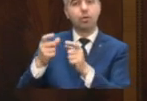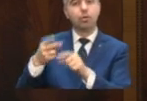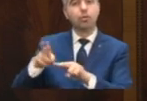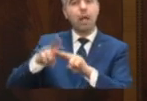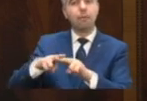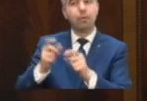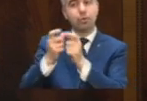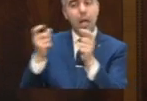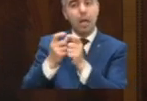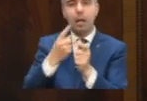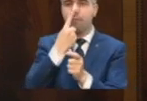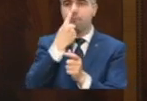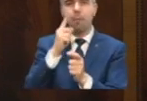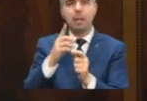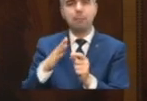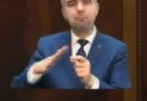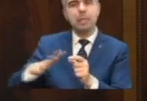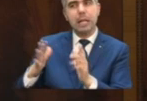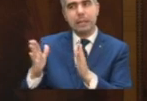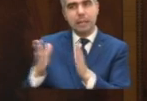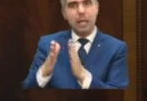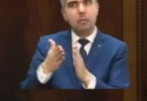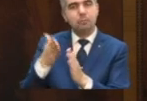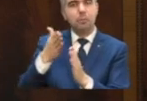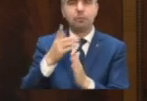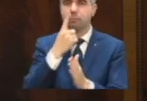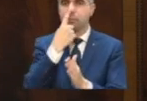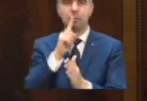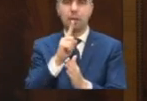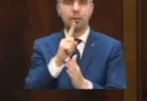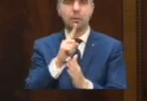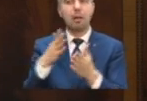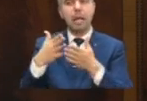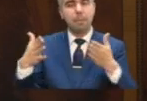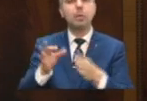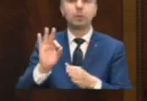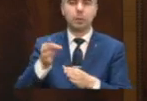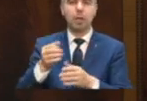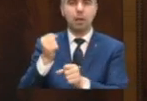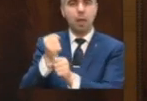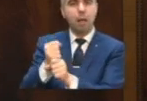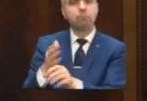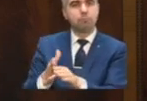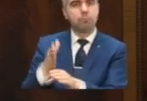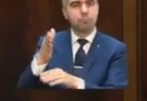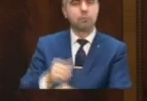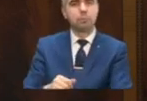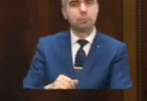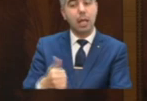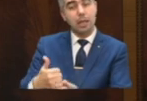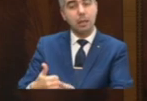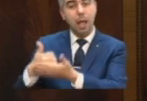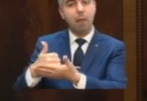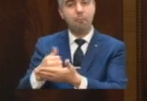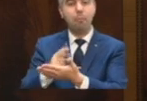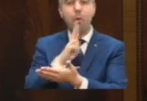وضواحيها، لهذا لا بد من الدفع في عدالة مجالية. لا بد كذلك أن يستمر دعم الحكومة لهذا النوع من